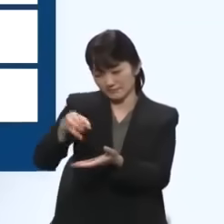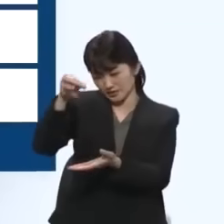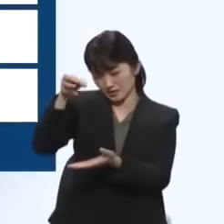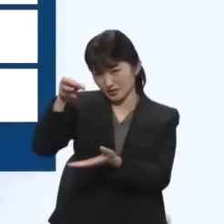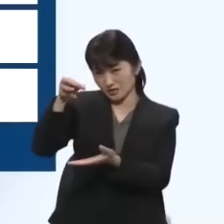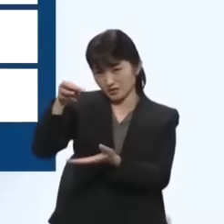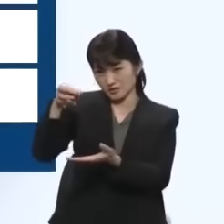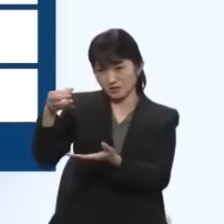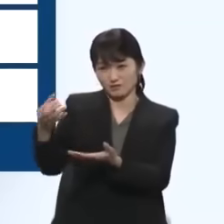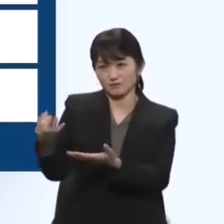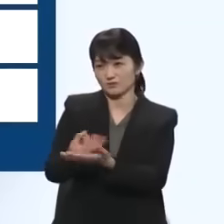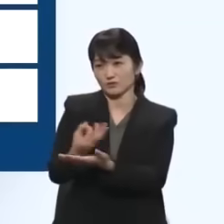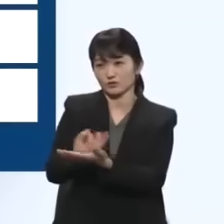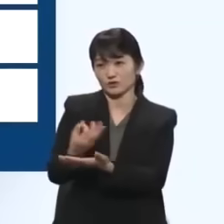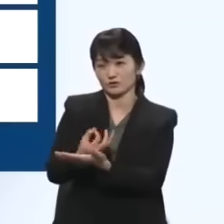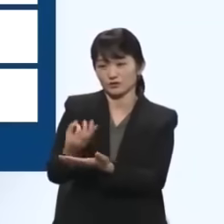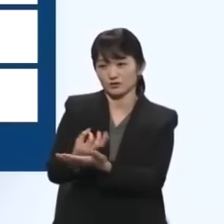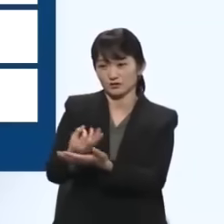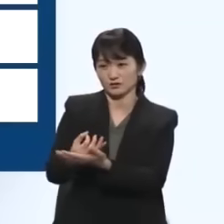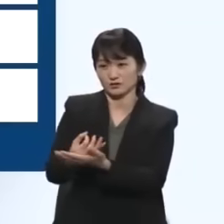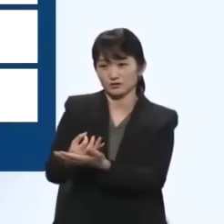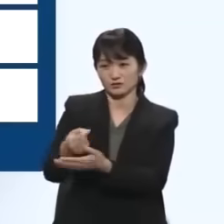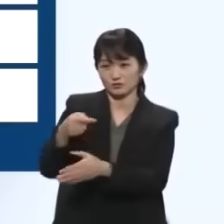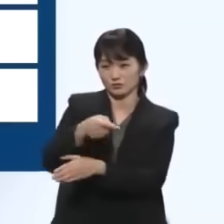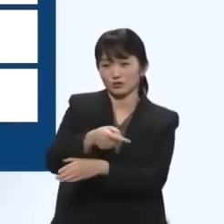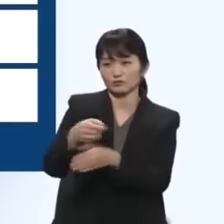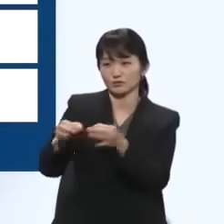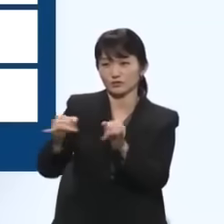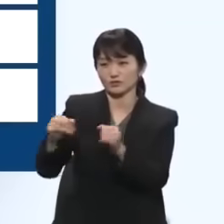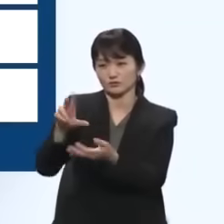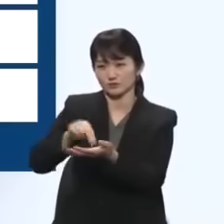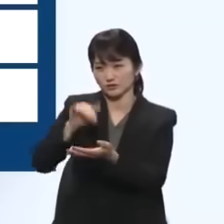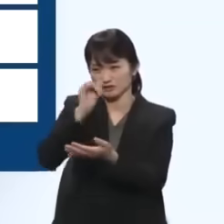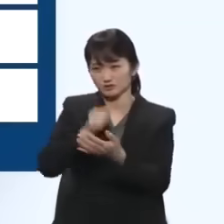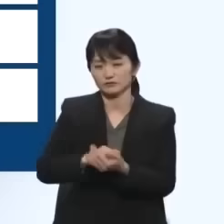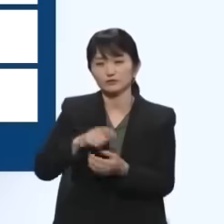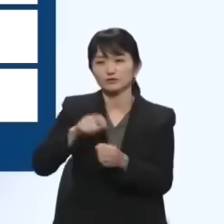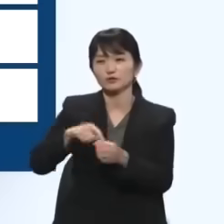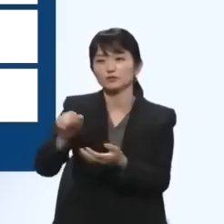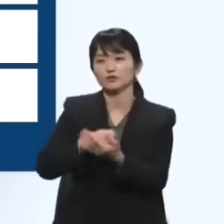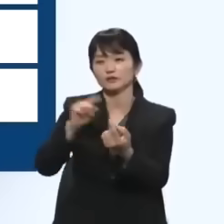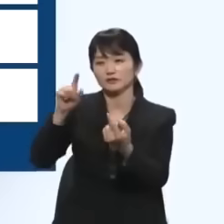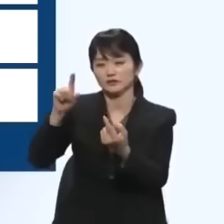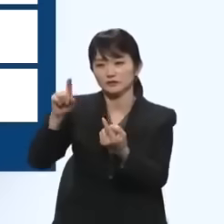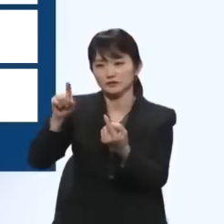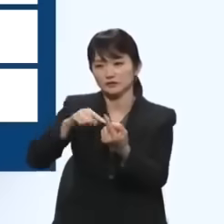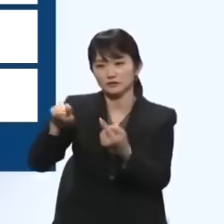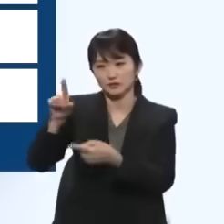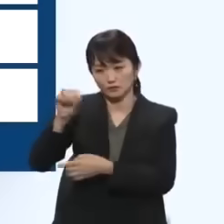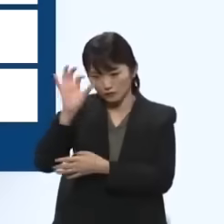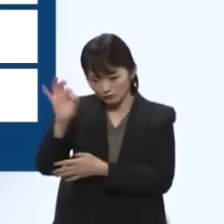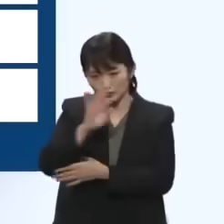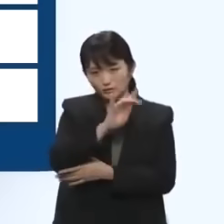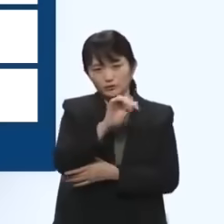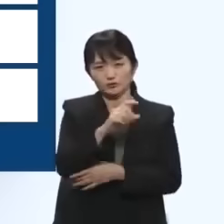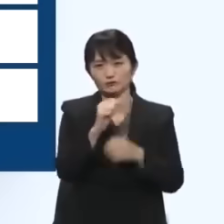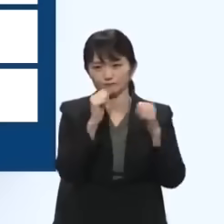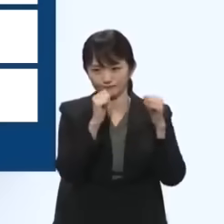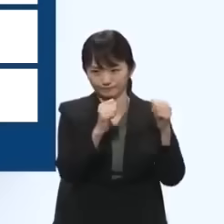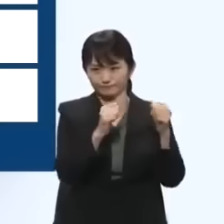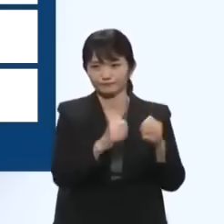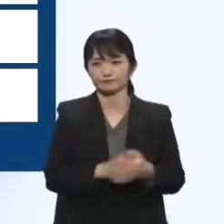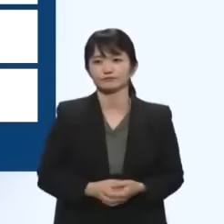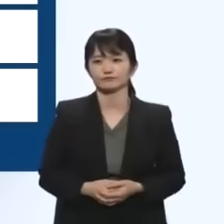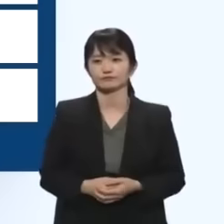하려는 외지 상인이 문제 아닌가요 떡볶기 1인분 만 원 보고 백종원 응원합니다 양심적으로 장사면 힘들 것도 없다 다수를